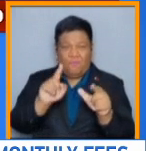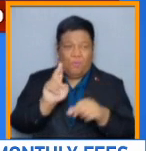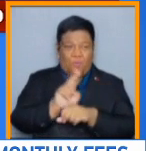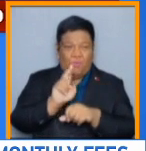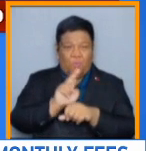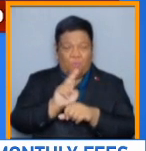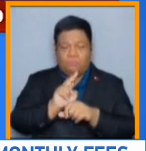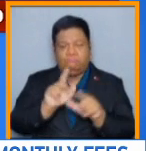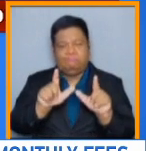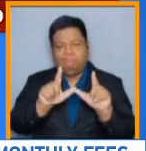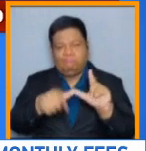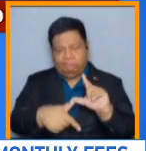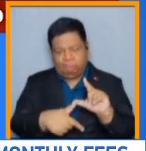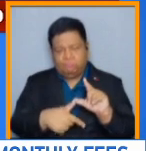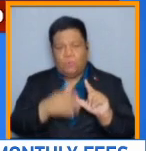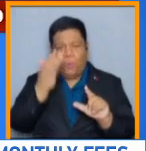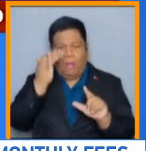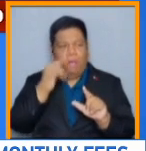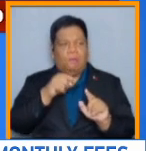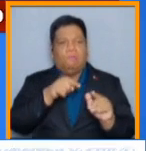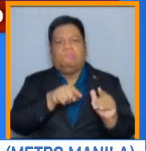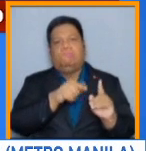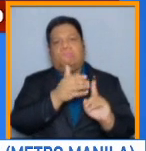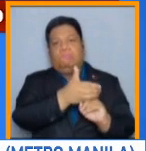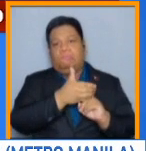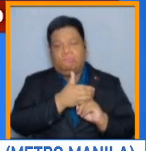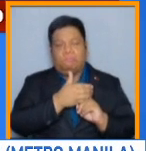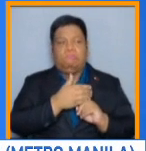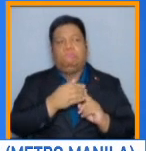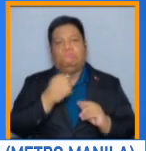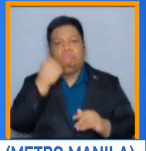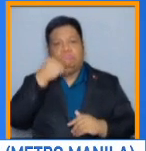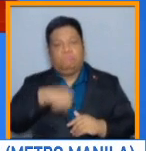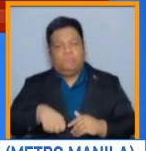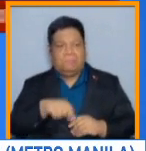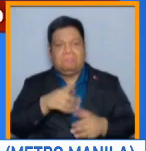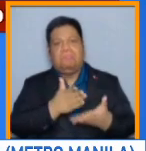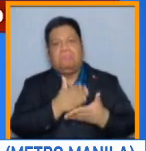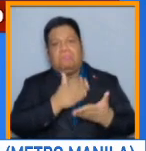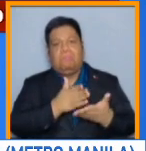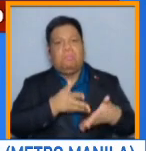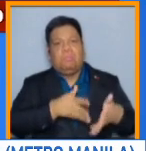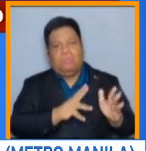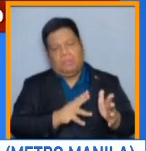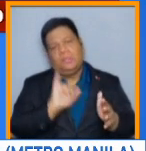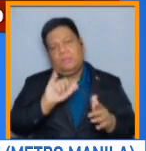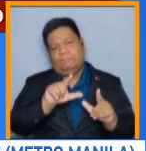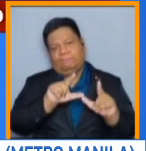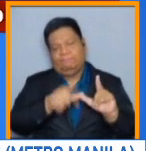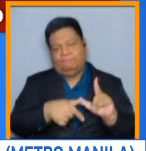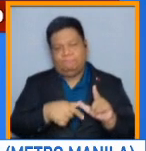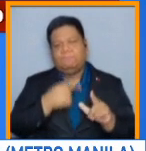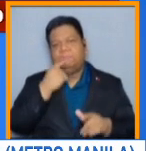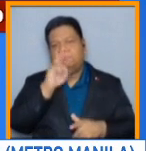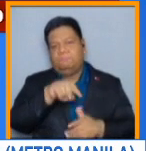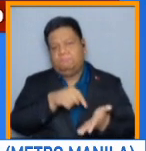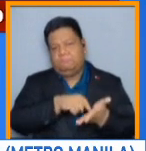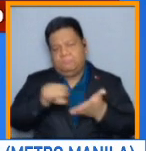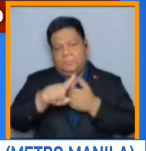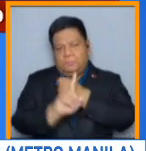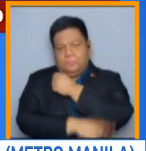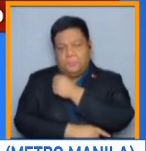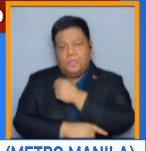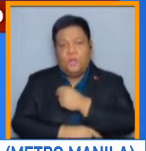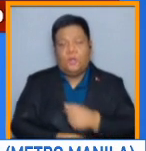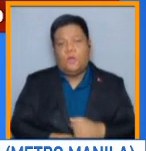guest na si Chua na labagin ang umiiral na quarantine protocols. Pinagbabayad din ng multa ang hotel katumbas ng dobleng halaga